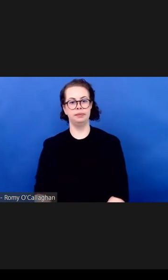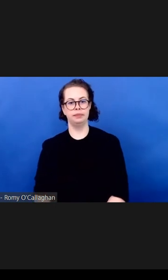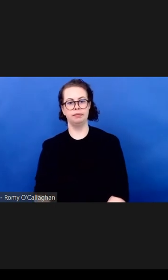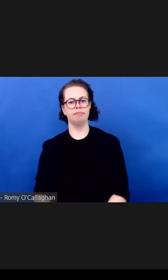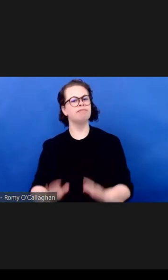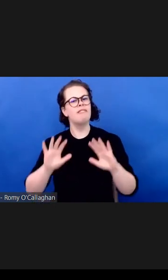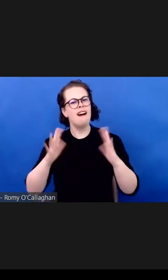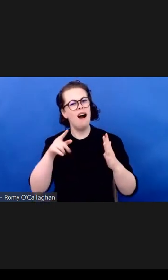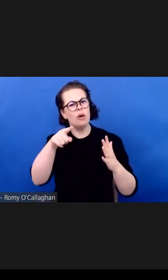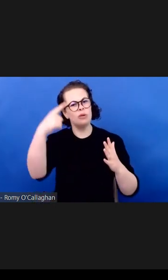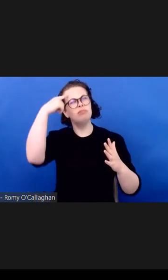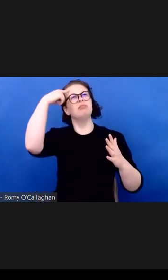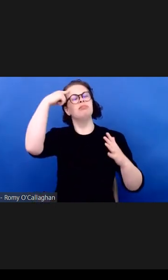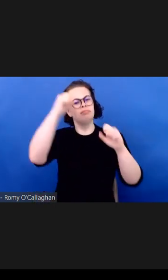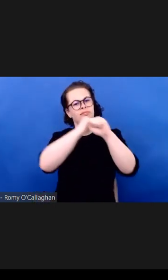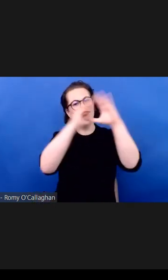কিভাবে কেডাব্লিউর সাথে যোগাযোগ হলো?